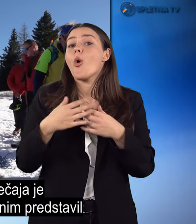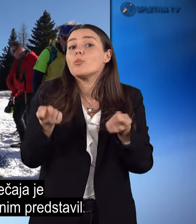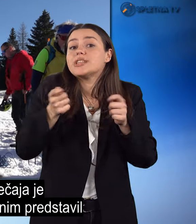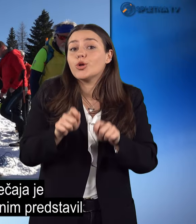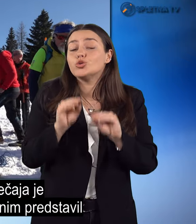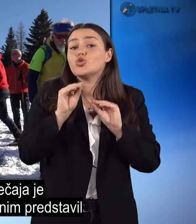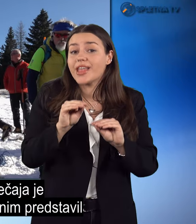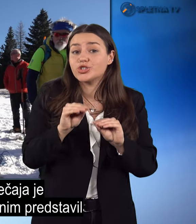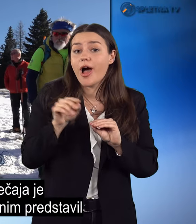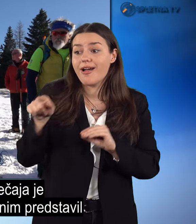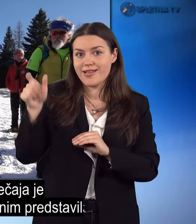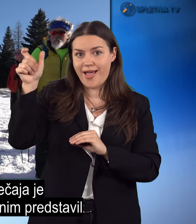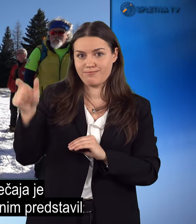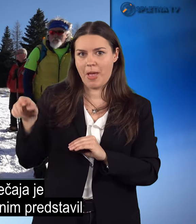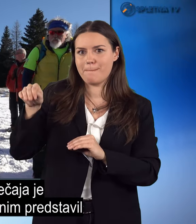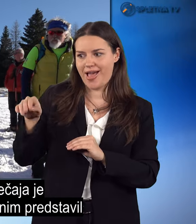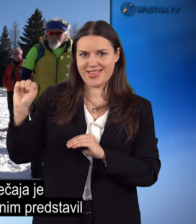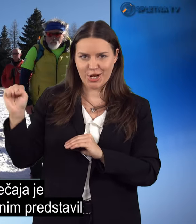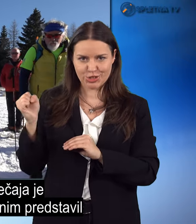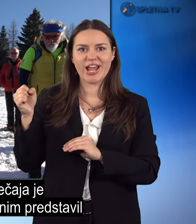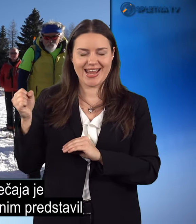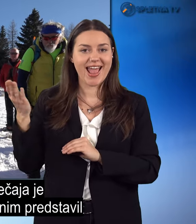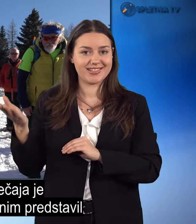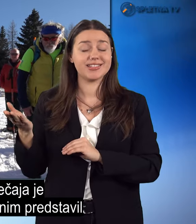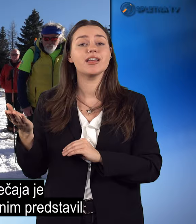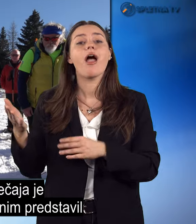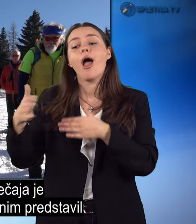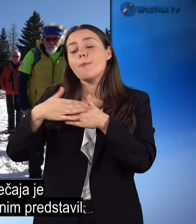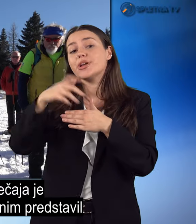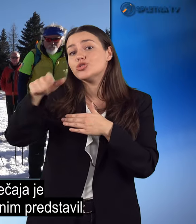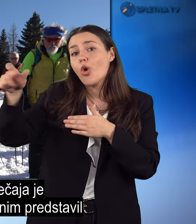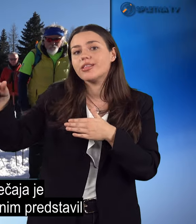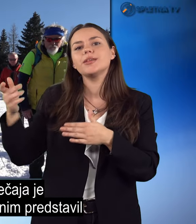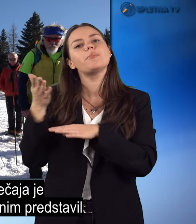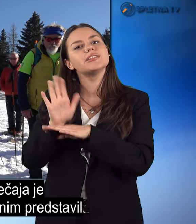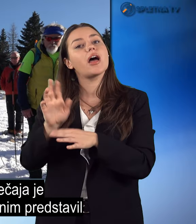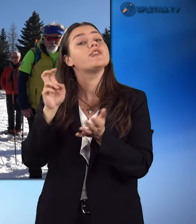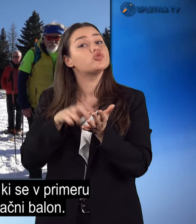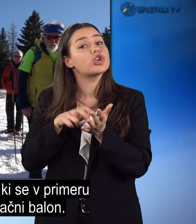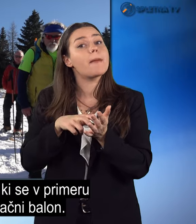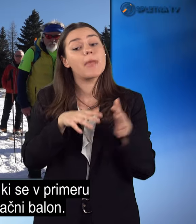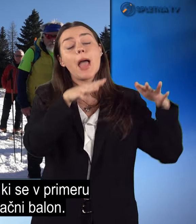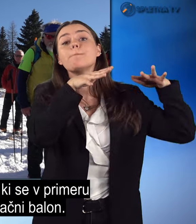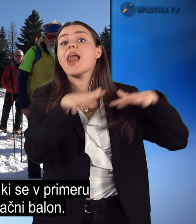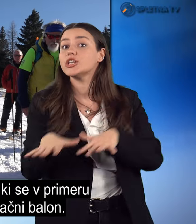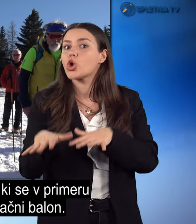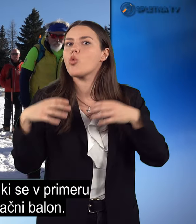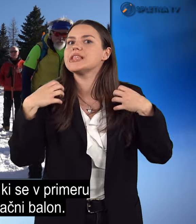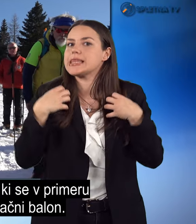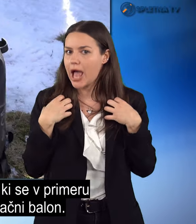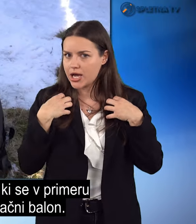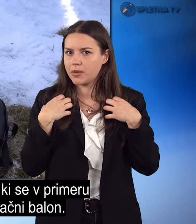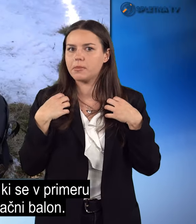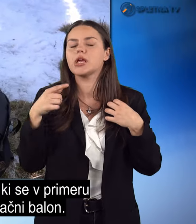Ob zaključku tečaja je Matjaž Šerkezi prisotnim predstavil še plazovni nahrbtnik, ki se v primeru plazu sproži